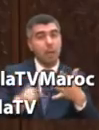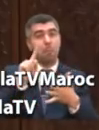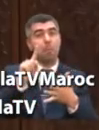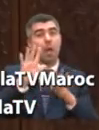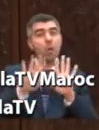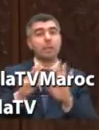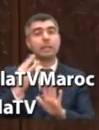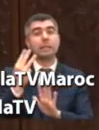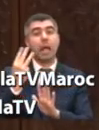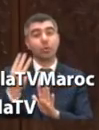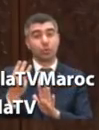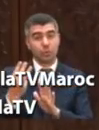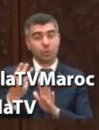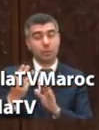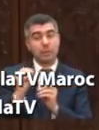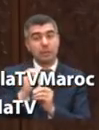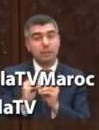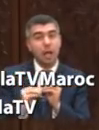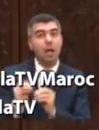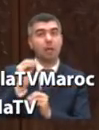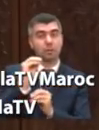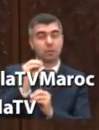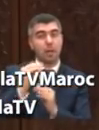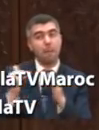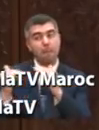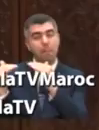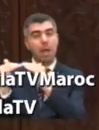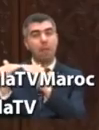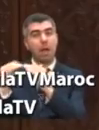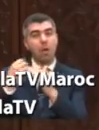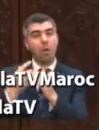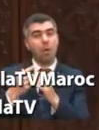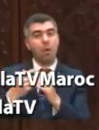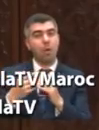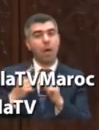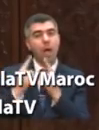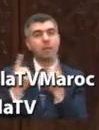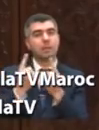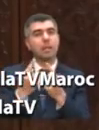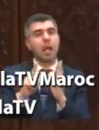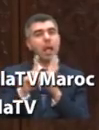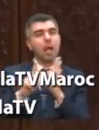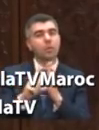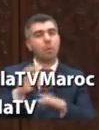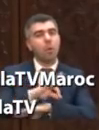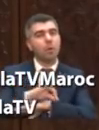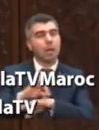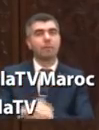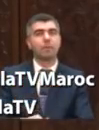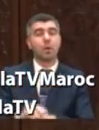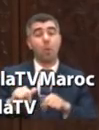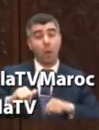ماده باش نطبقوا هذه المماثله بين هذ النظامين. أريد أن أقول بأن الوزارة لم تخل